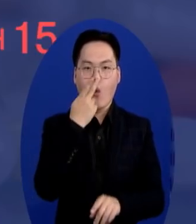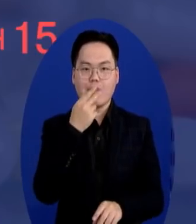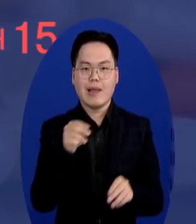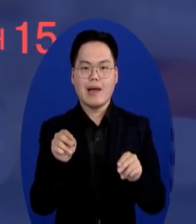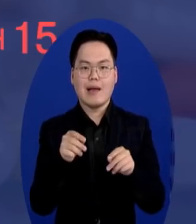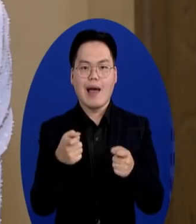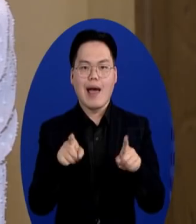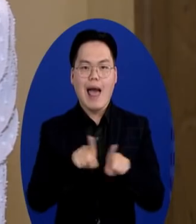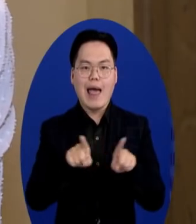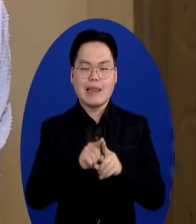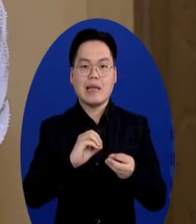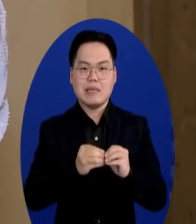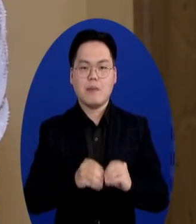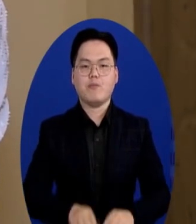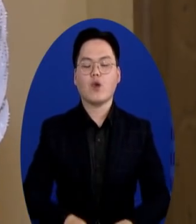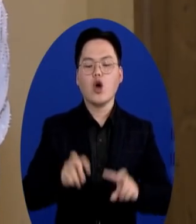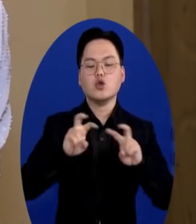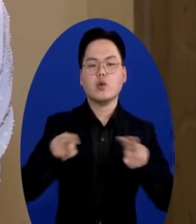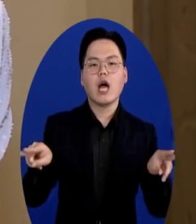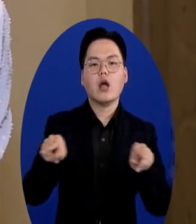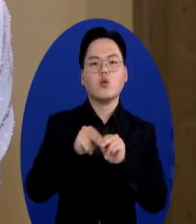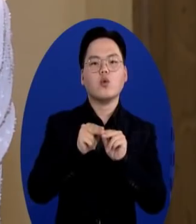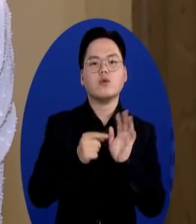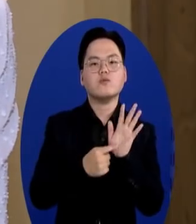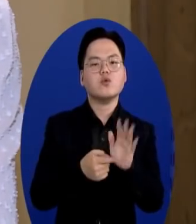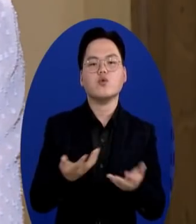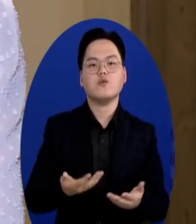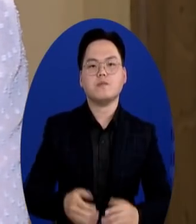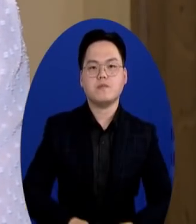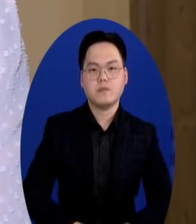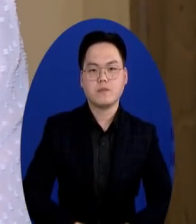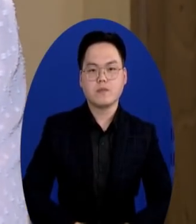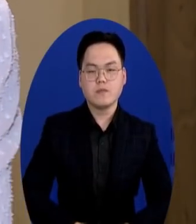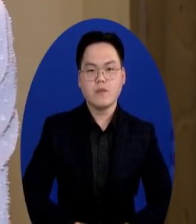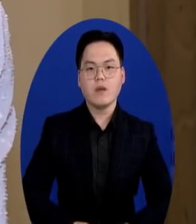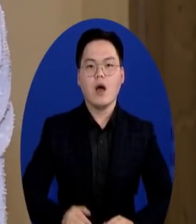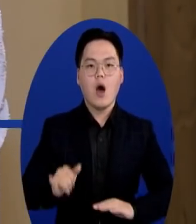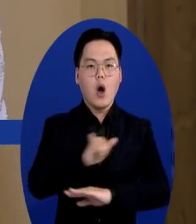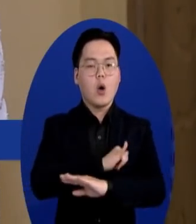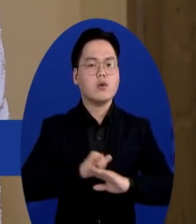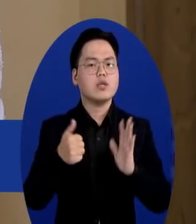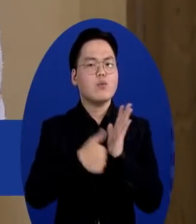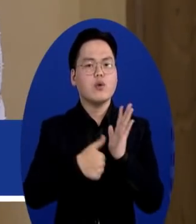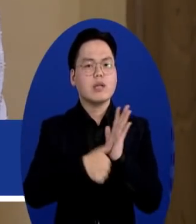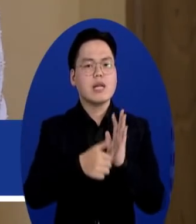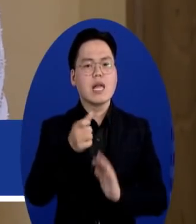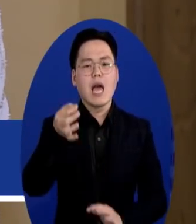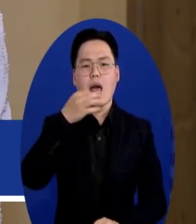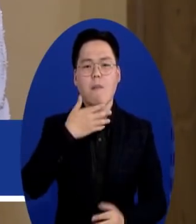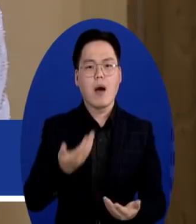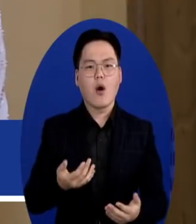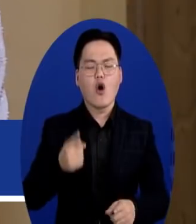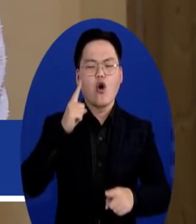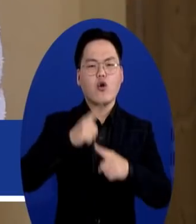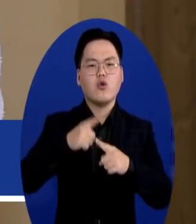байжээ. Энэ судалгааны дүнгээс харж үзэхэд бол ер нь бол улсын бүртгэлгүй эмийн тархалт нь